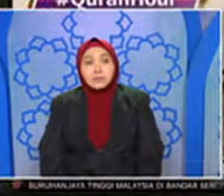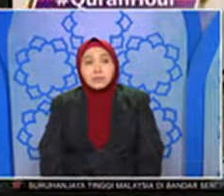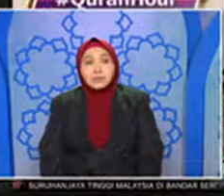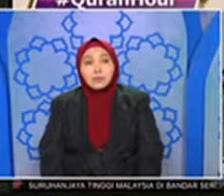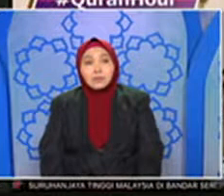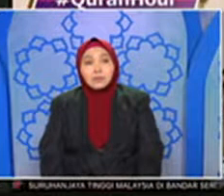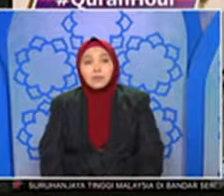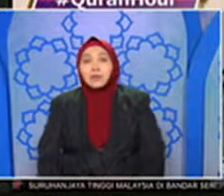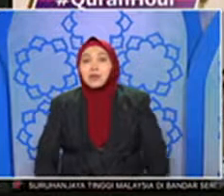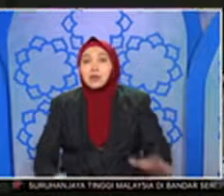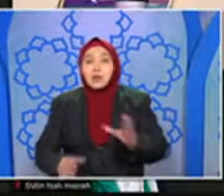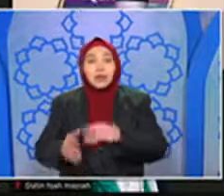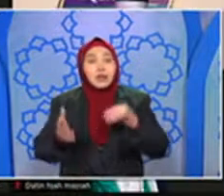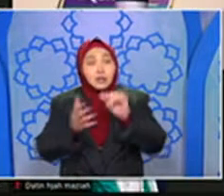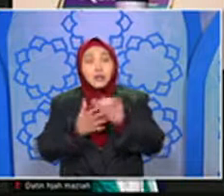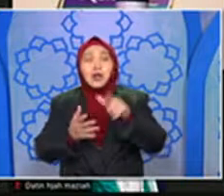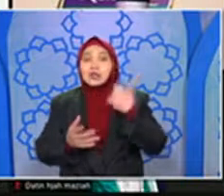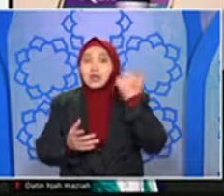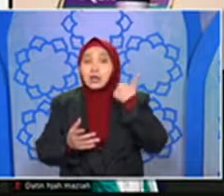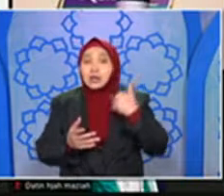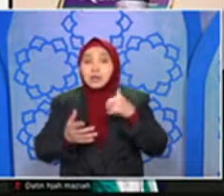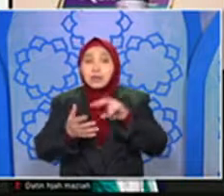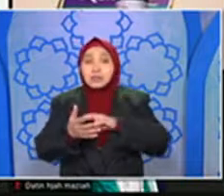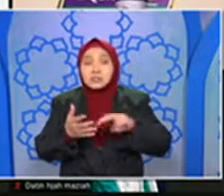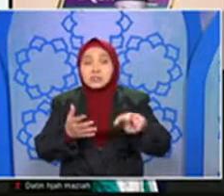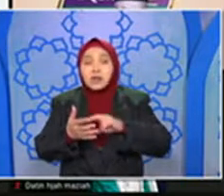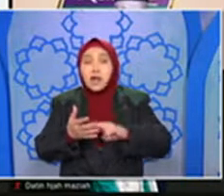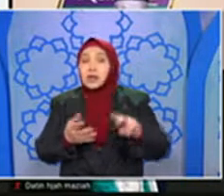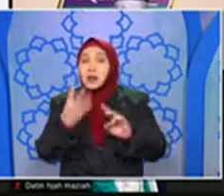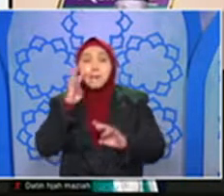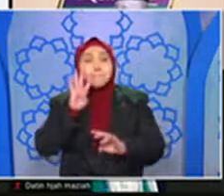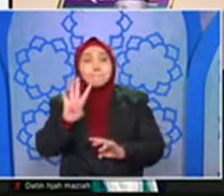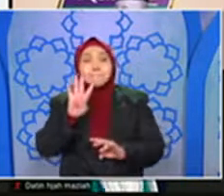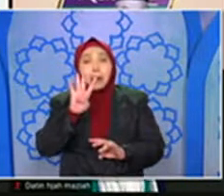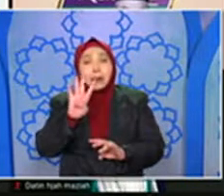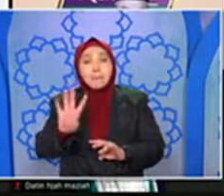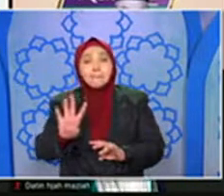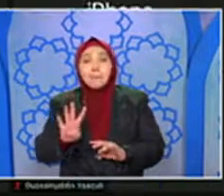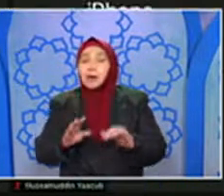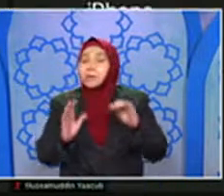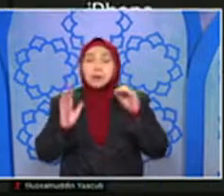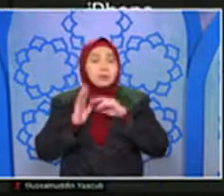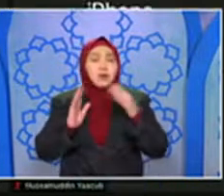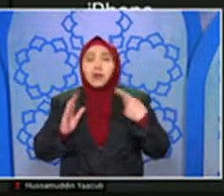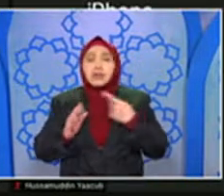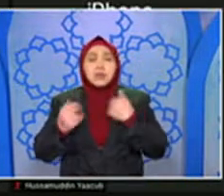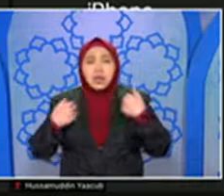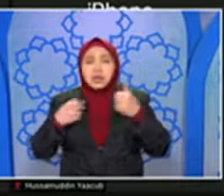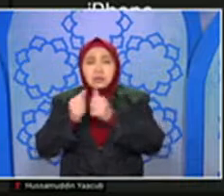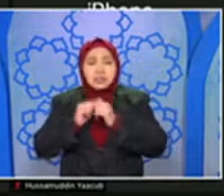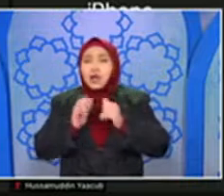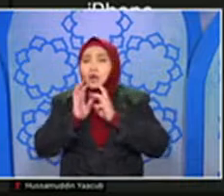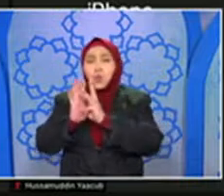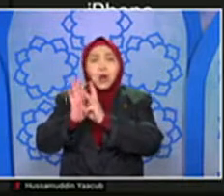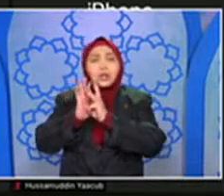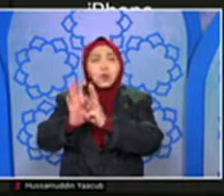Itu dia tadi bacaan daripada keempat-empat panel kita. Masya-Allah, kita ada bersama dengan